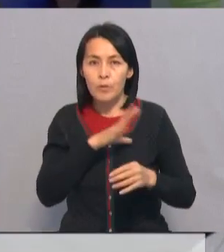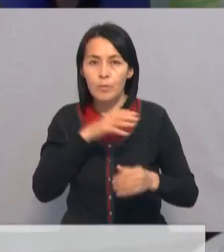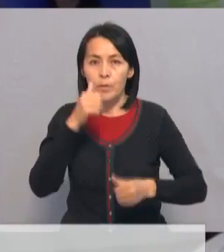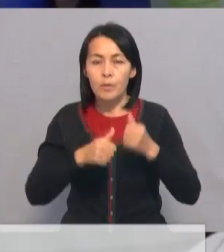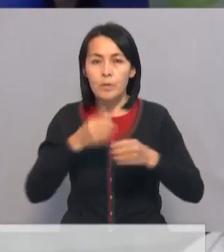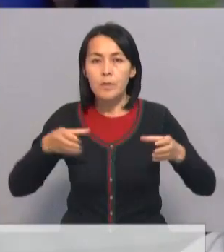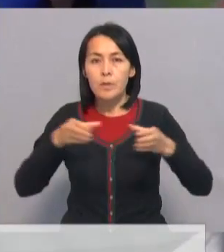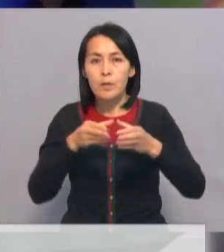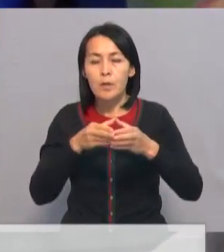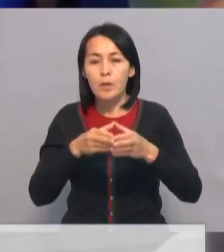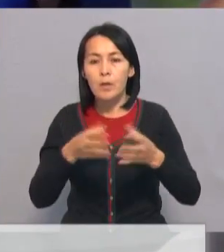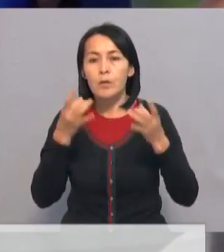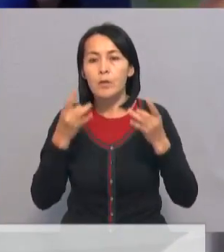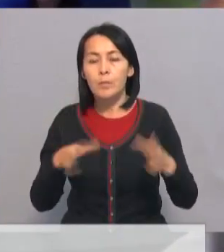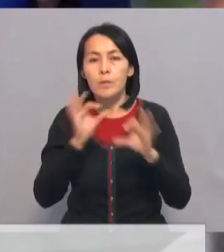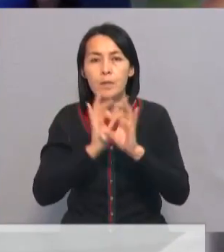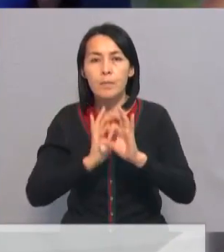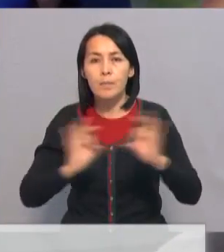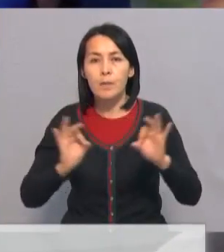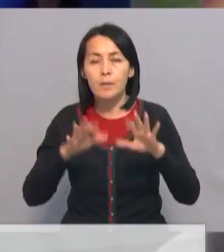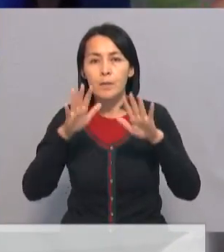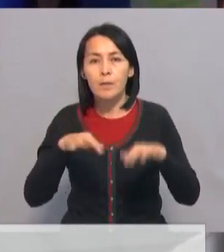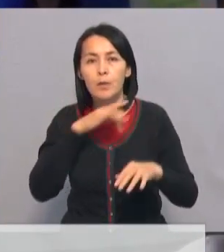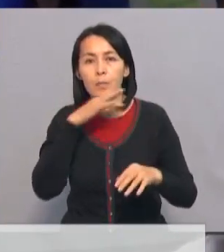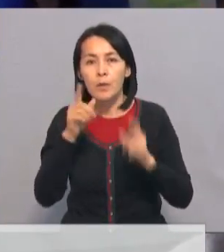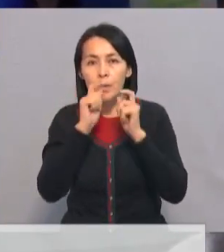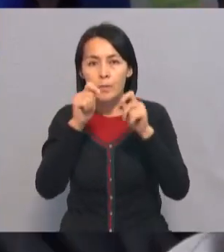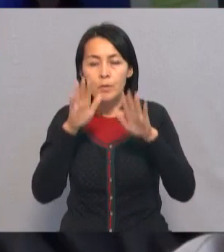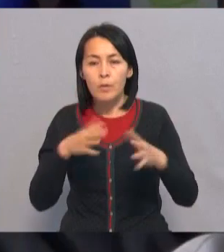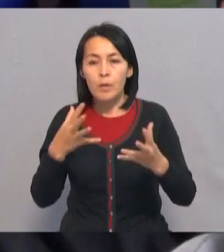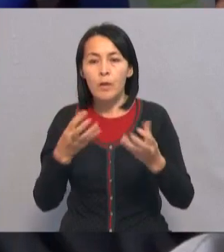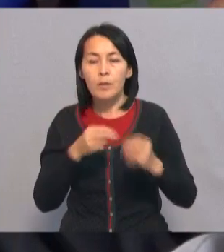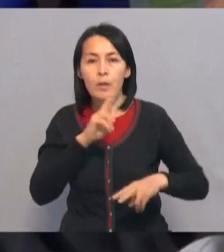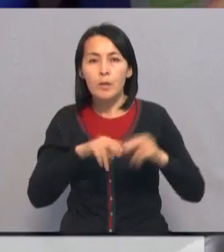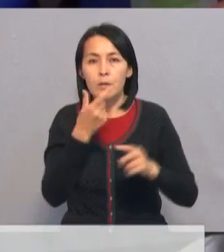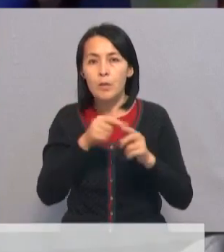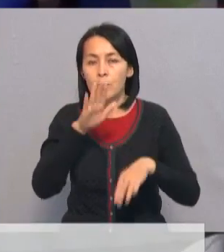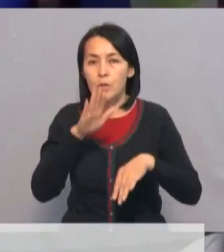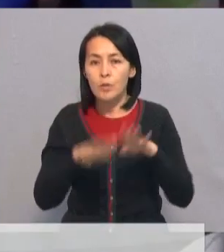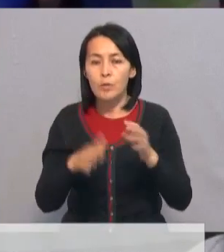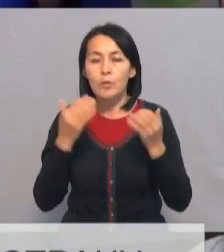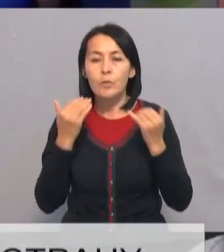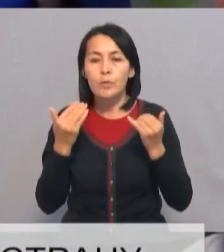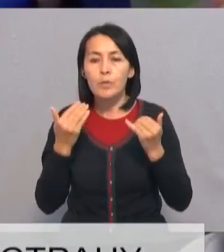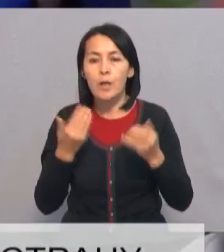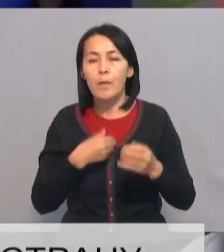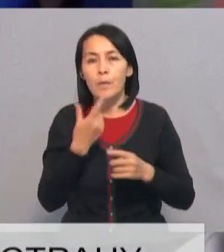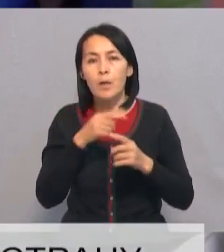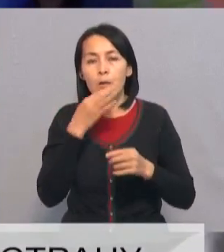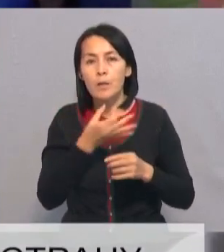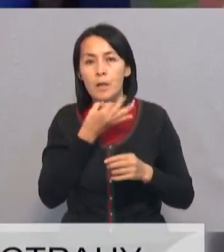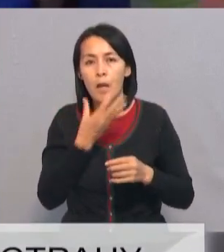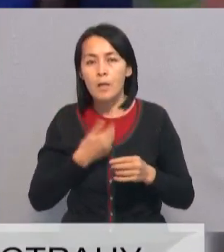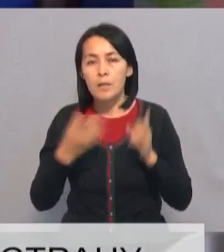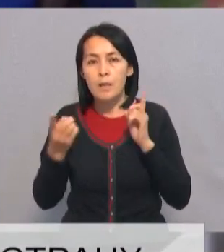своей командой выступили просто прекрасно и заняли много призовых мест. Настроение после соревнований отлично, и мне очень понравилось, как